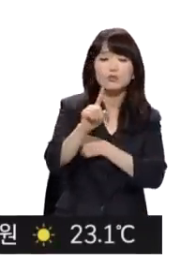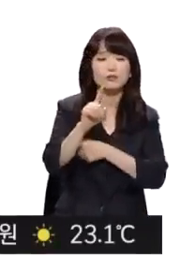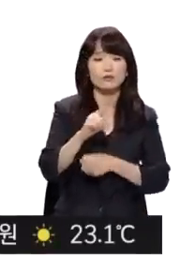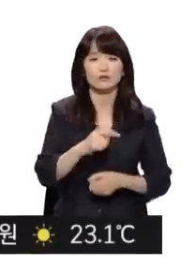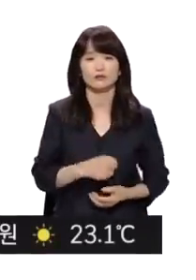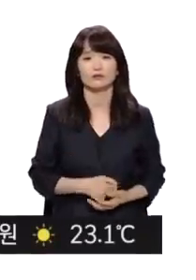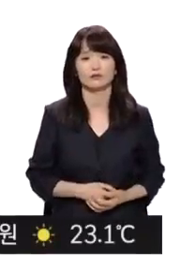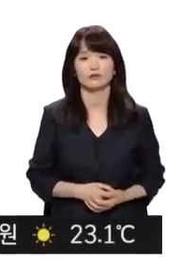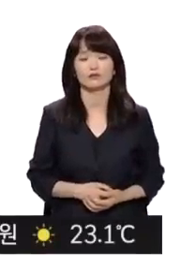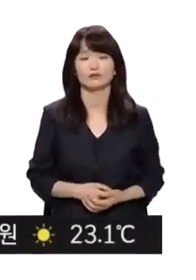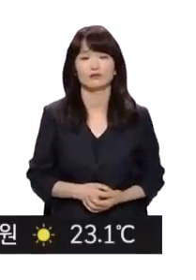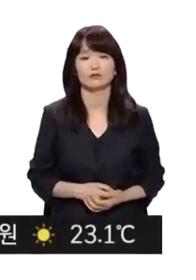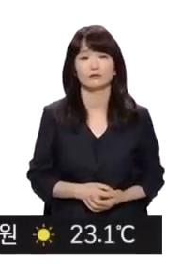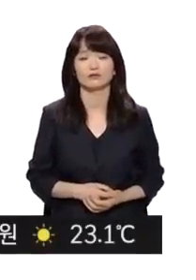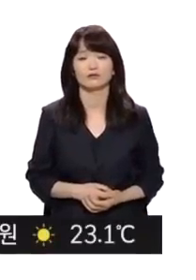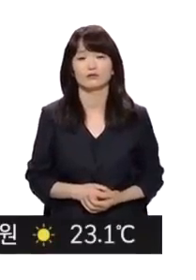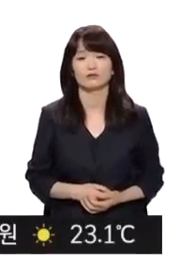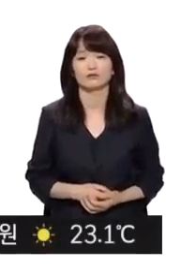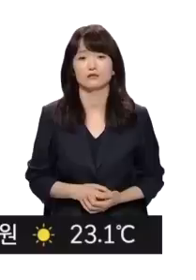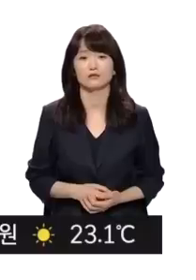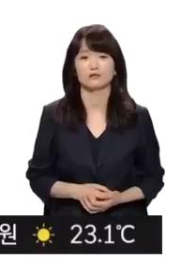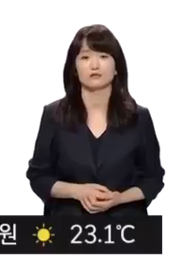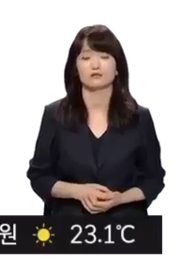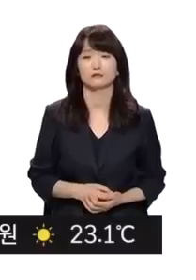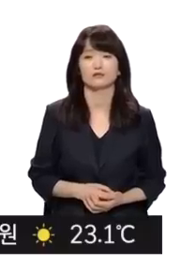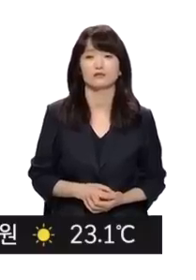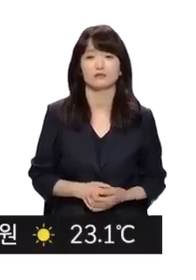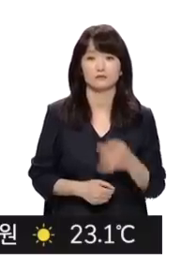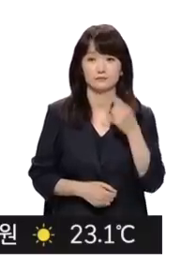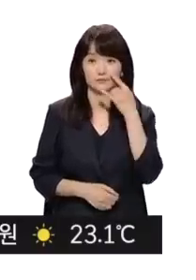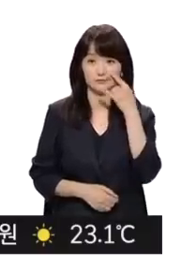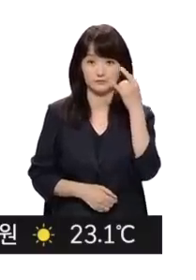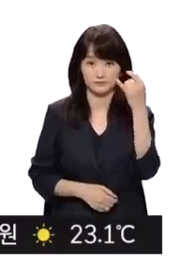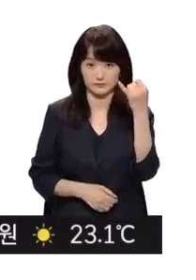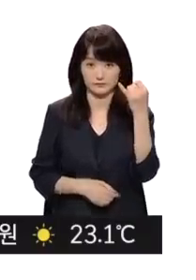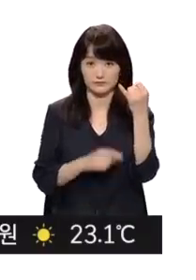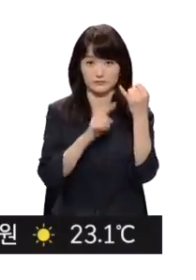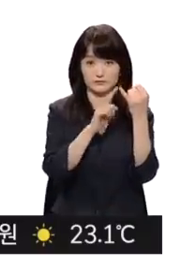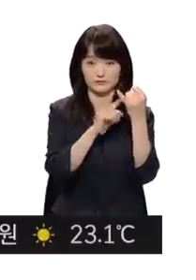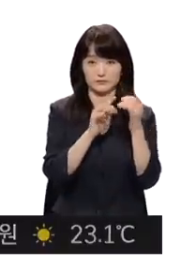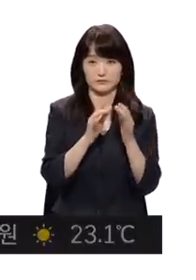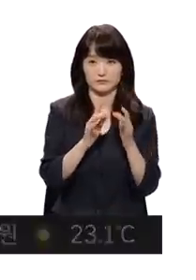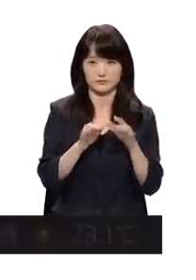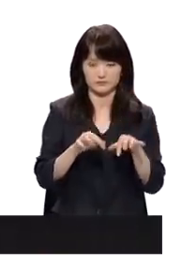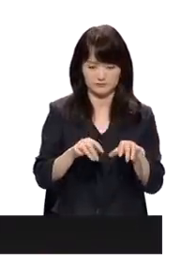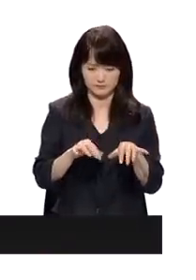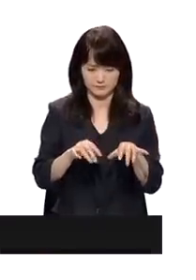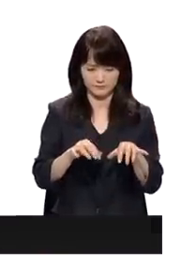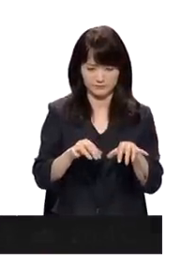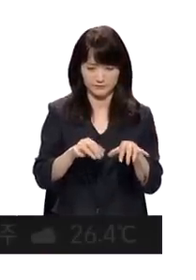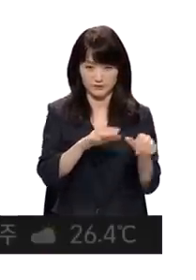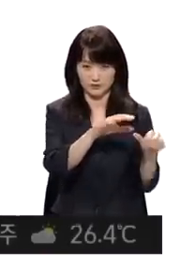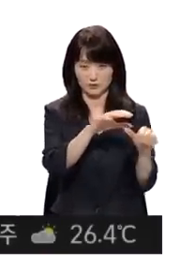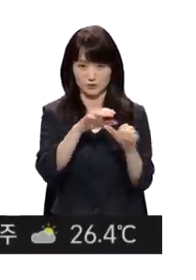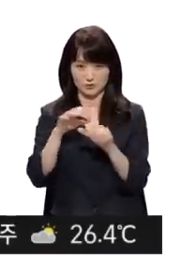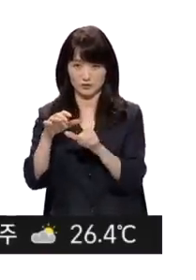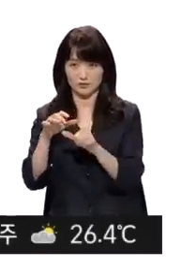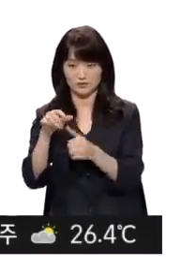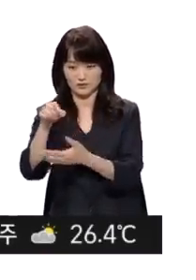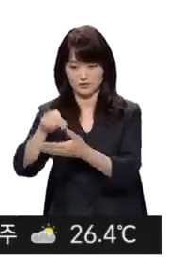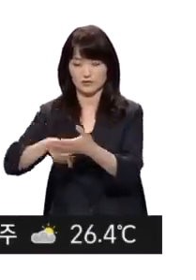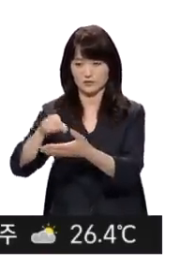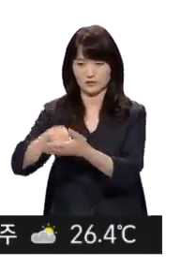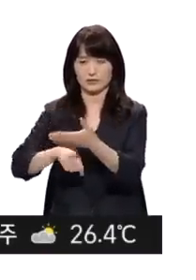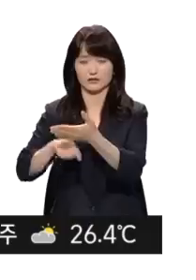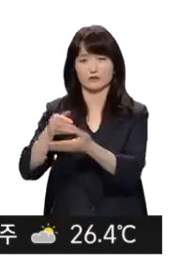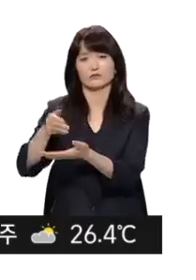자 일단 저희가 어머니가 쓴 걸로 기사화가 되고 있어요 여기저기서 자 그런데 이제